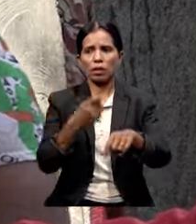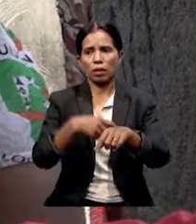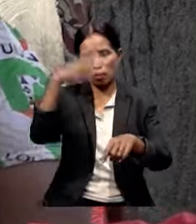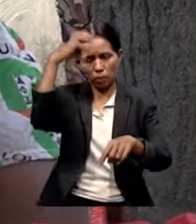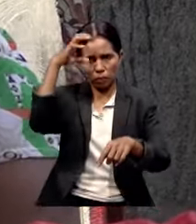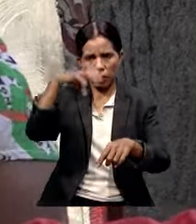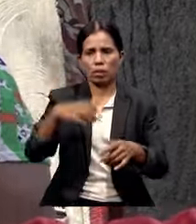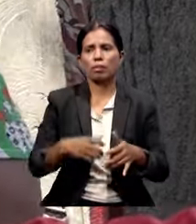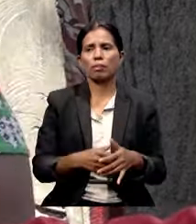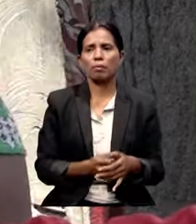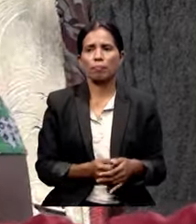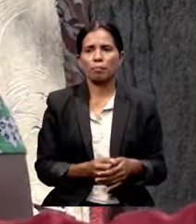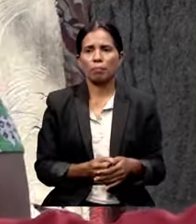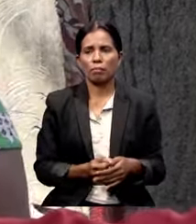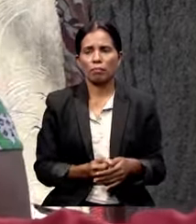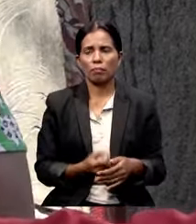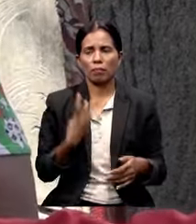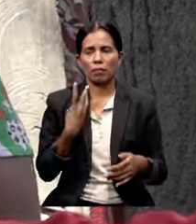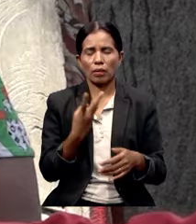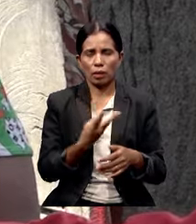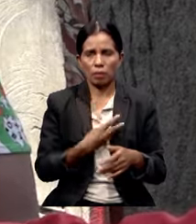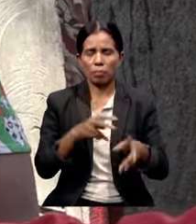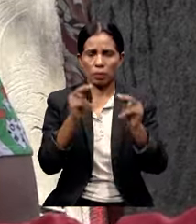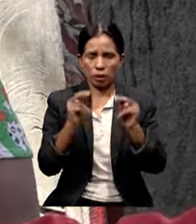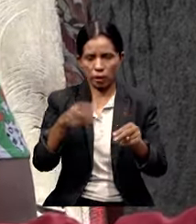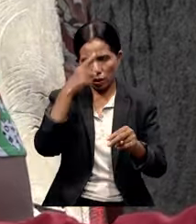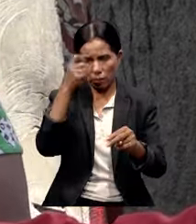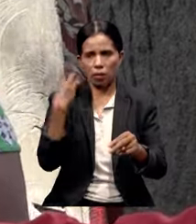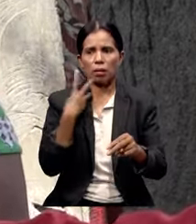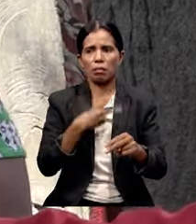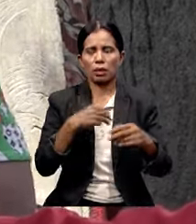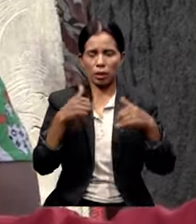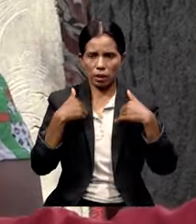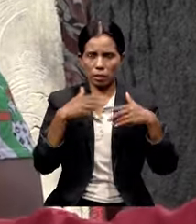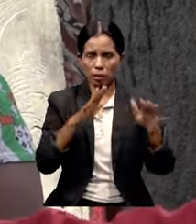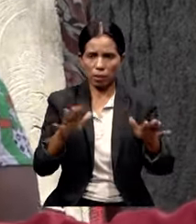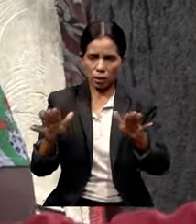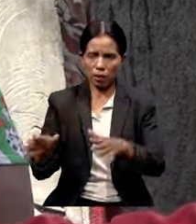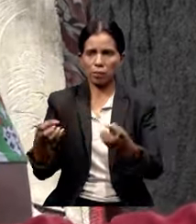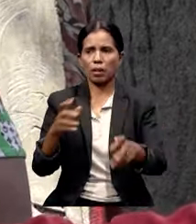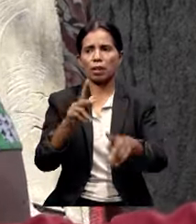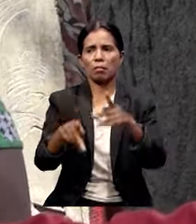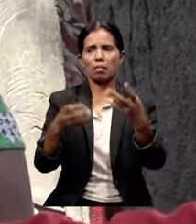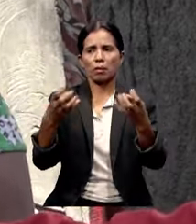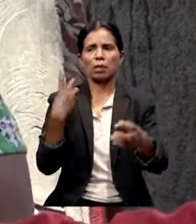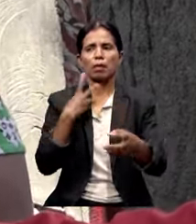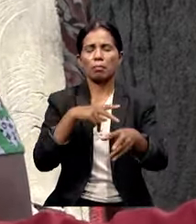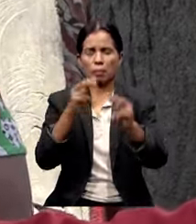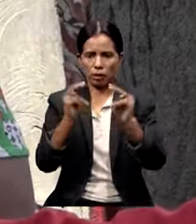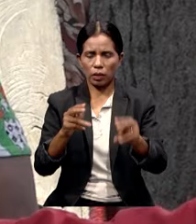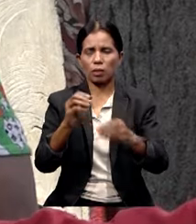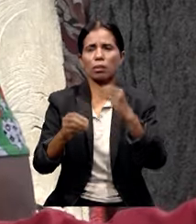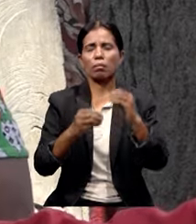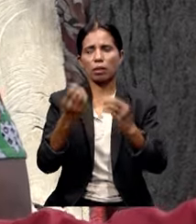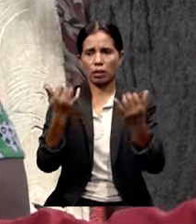maida dao. Ami mus persiza dene tambah ami mus ihane labar kik barak kumidari barak. Ami mus persiza kono baida